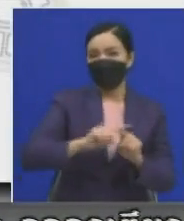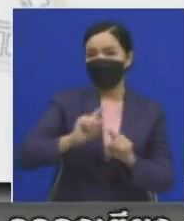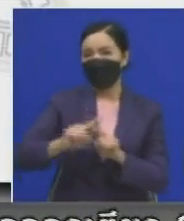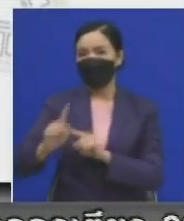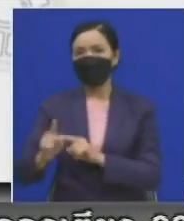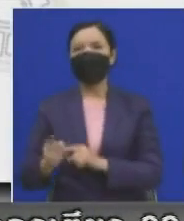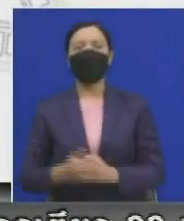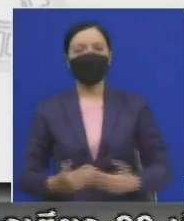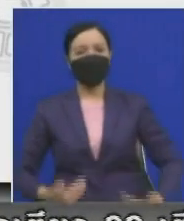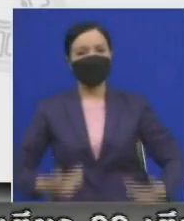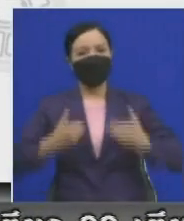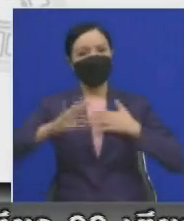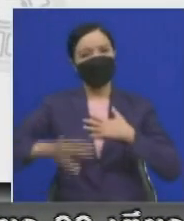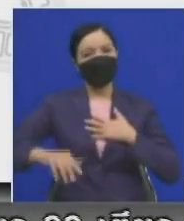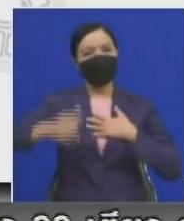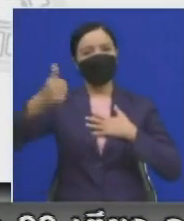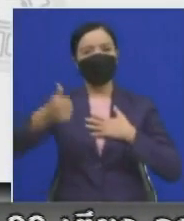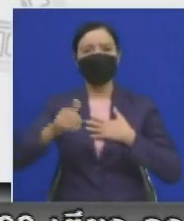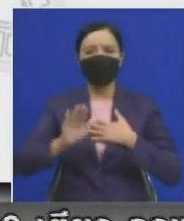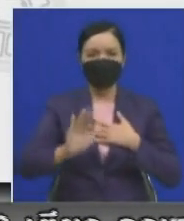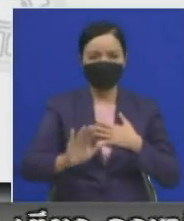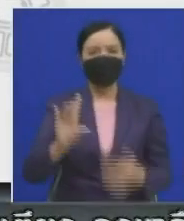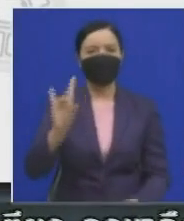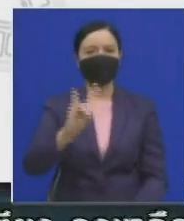เพื่ความเปนอยู่ที่ดีที่สุดของสัก